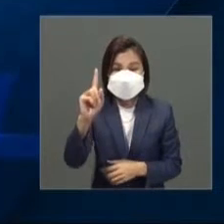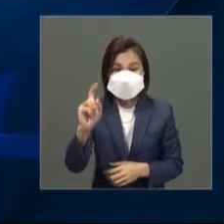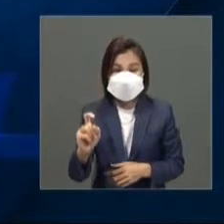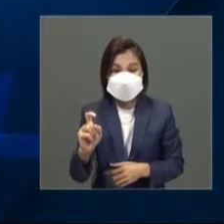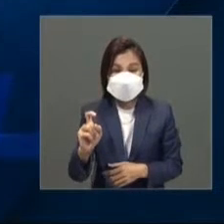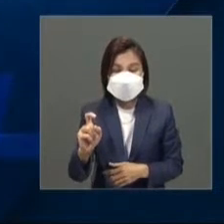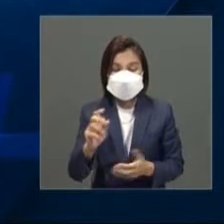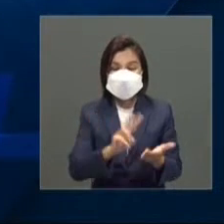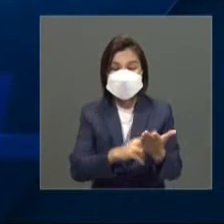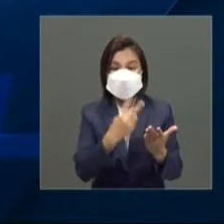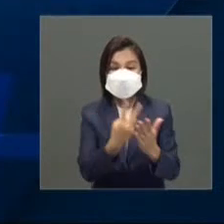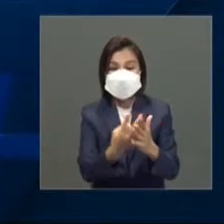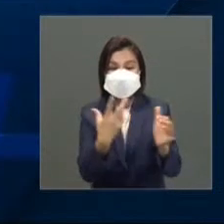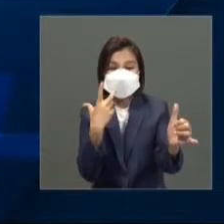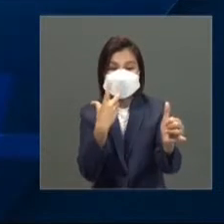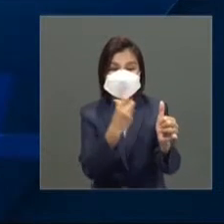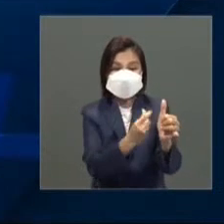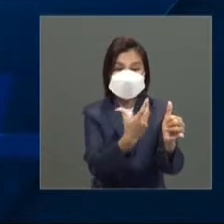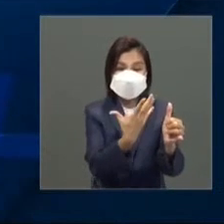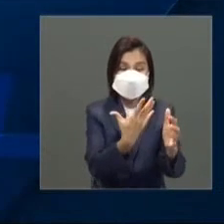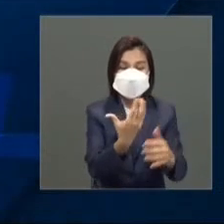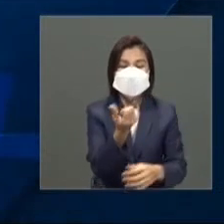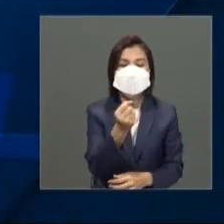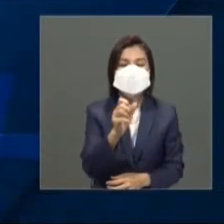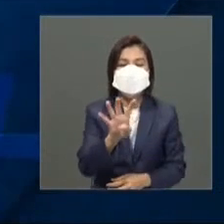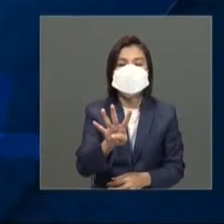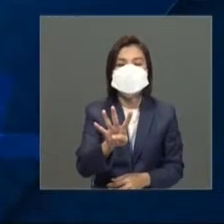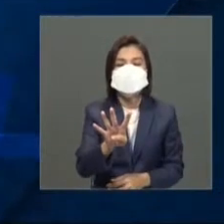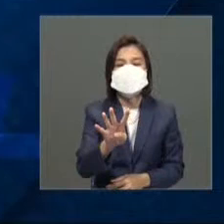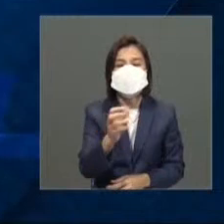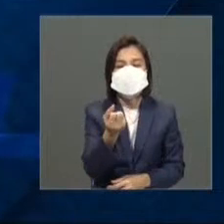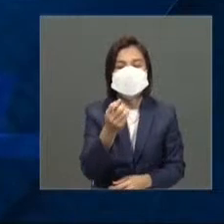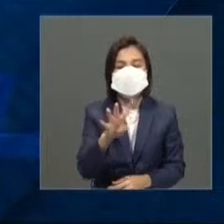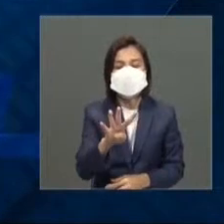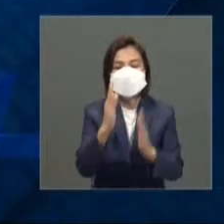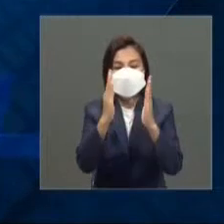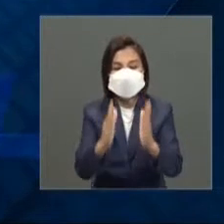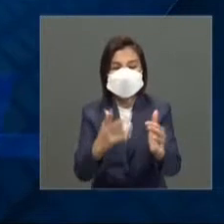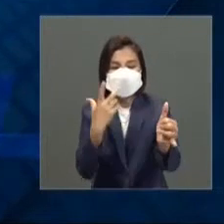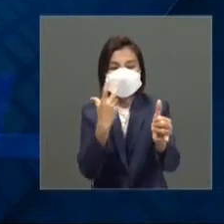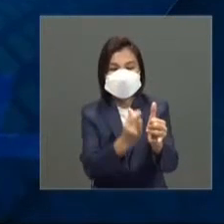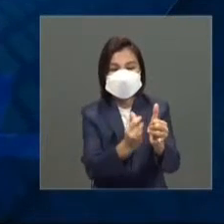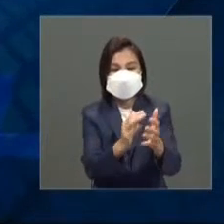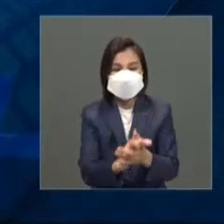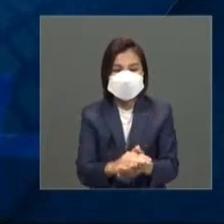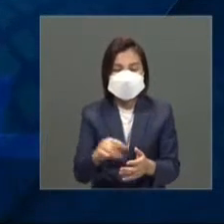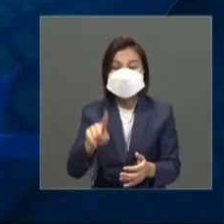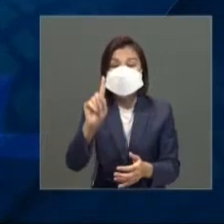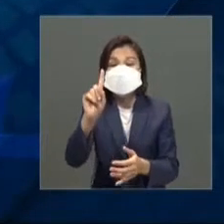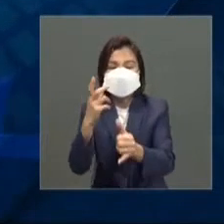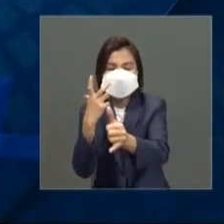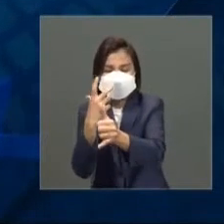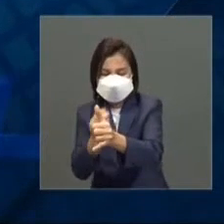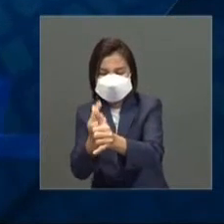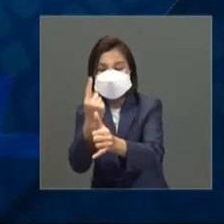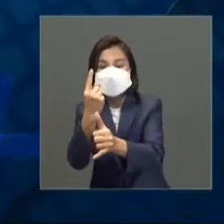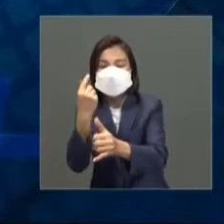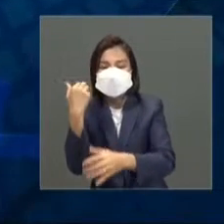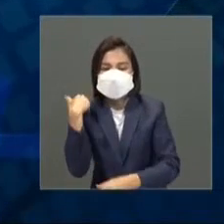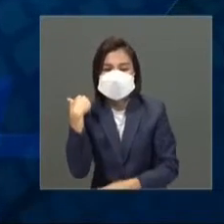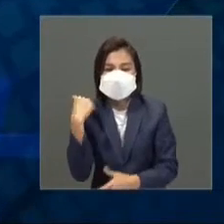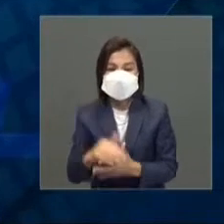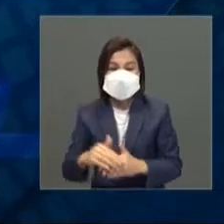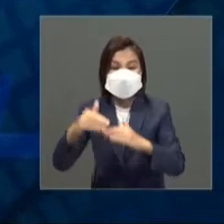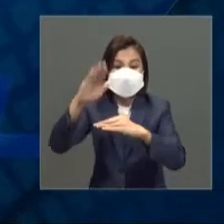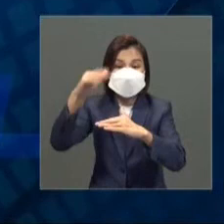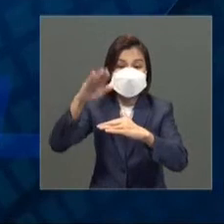นะครับคือไม่ได้รับวัคซีนถึง14รายนะครับไม่พบข้อมูล14นะครับแล้วได้รับ1เข็มก็คือเพียงแค่1รายที่เหลือข้